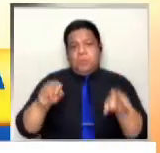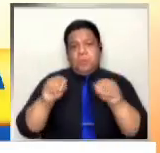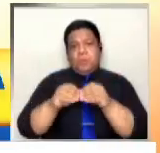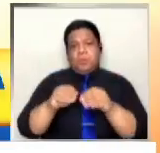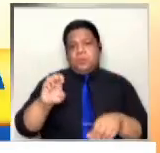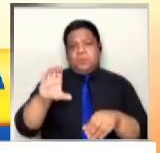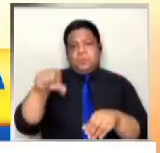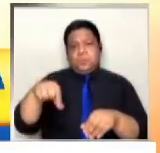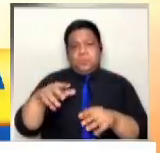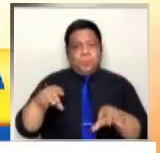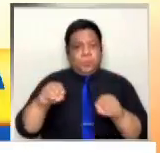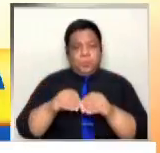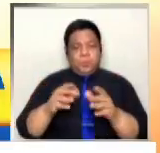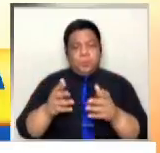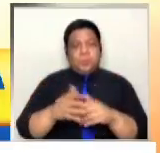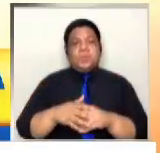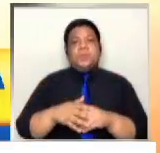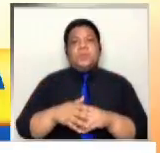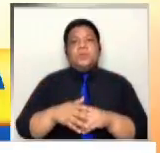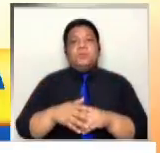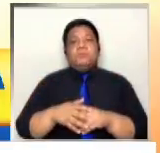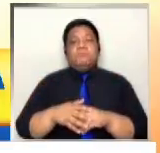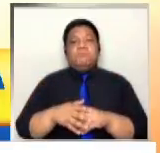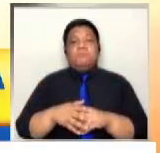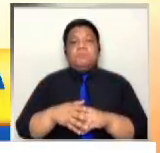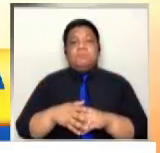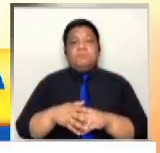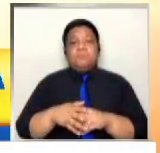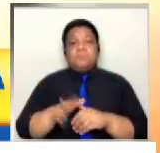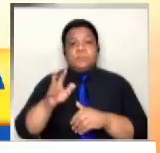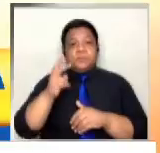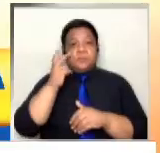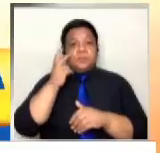So, itong kung titingnan natin, no,